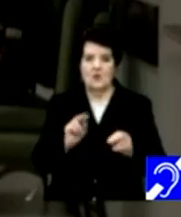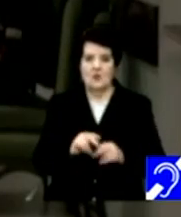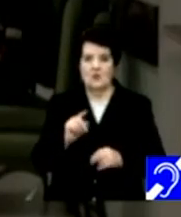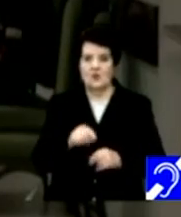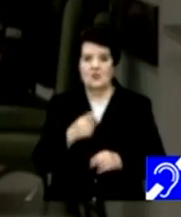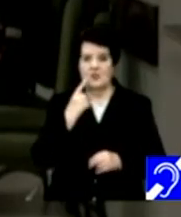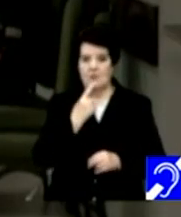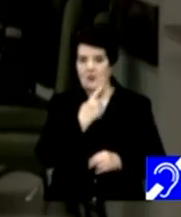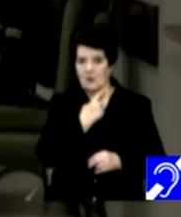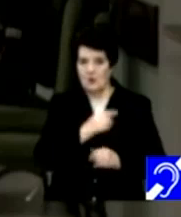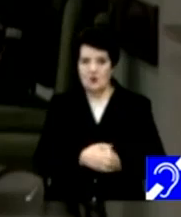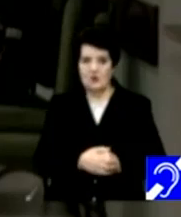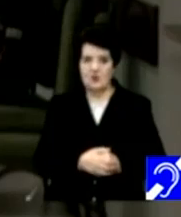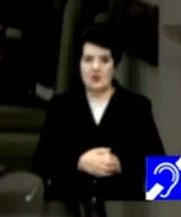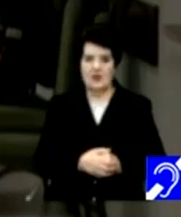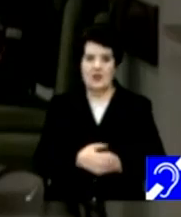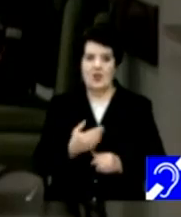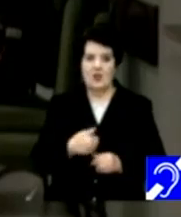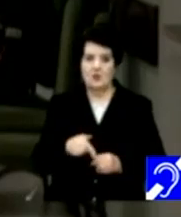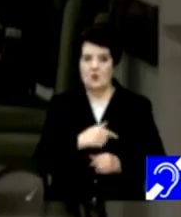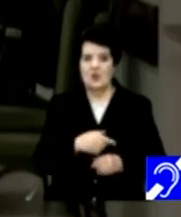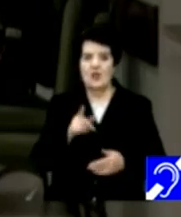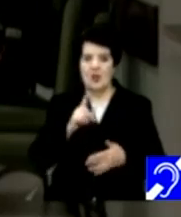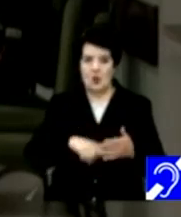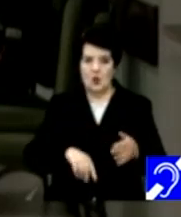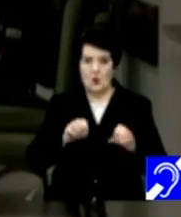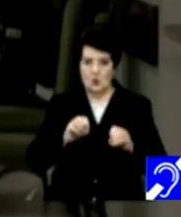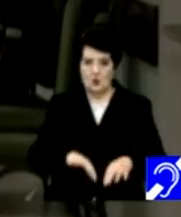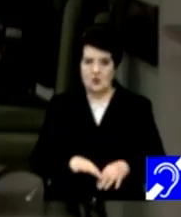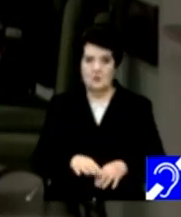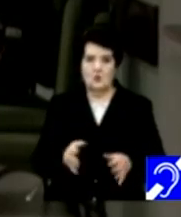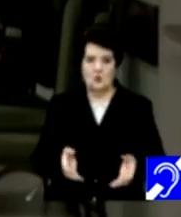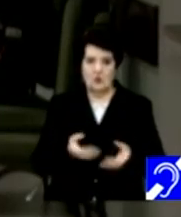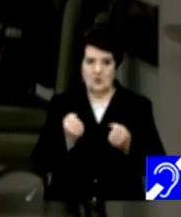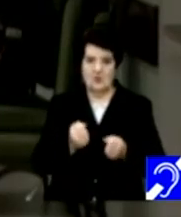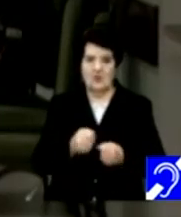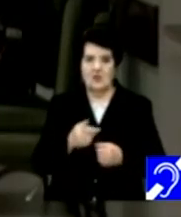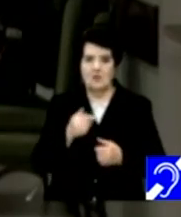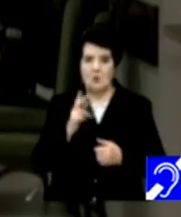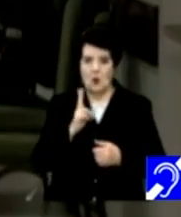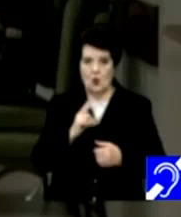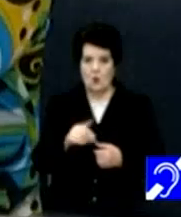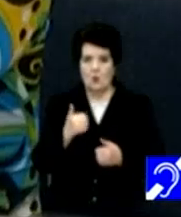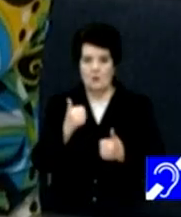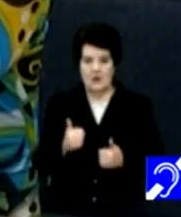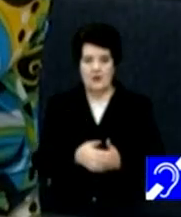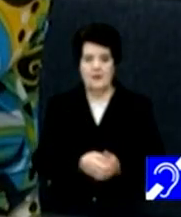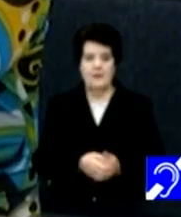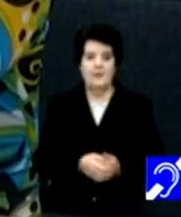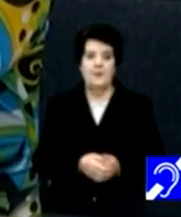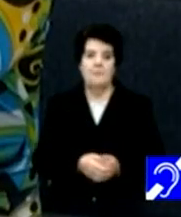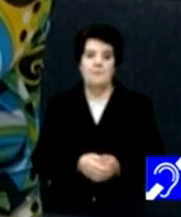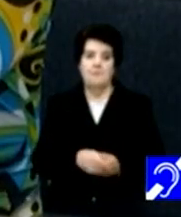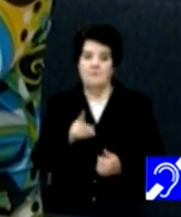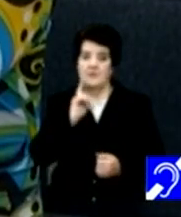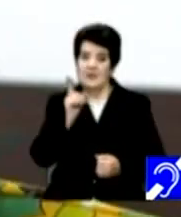in dentistry. We passed all of the exams, dental exams in state of California. Motivele pentru